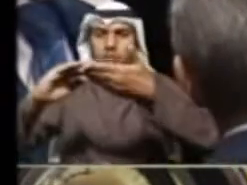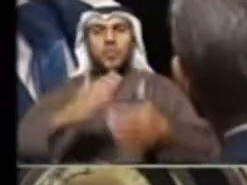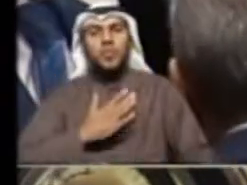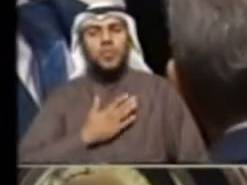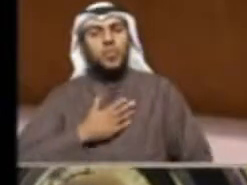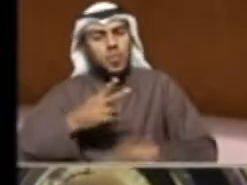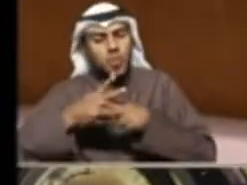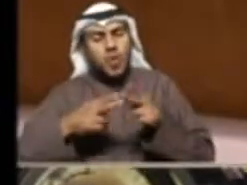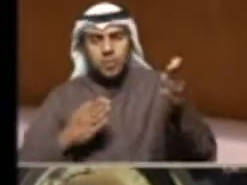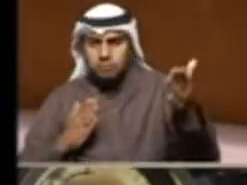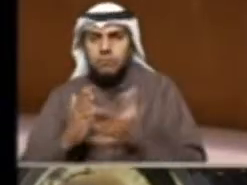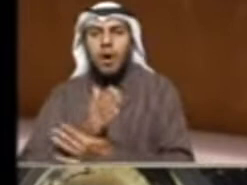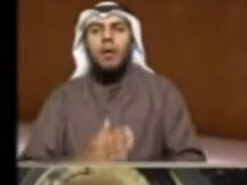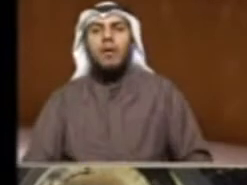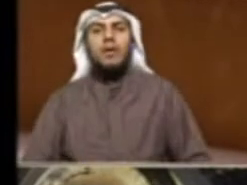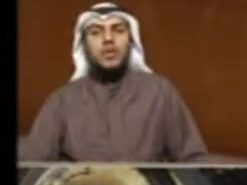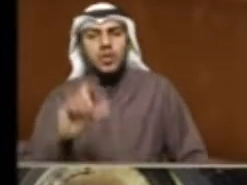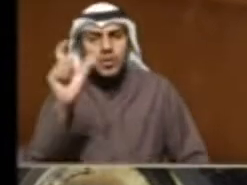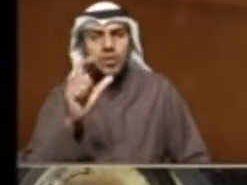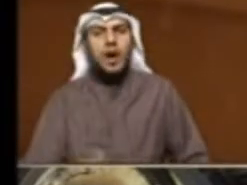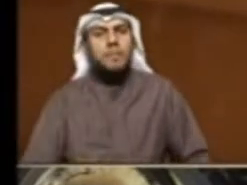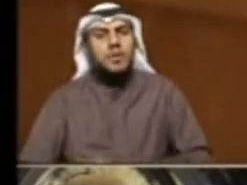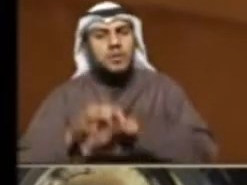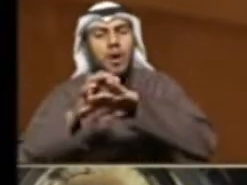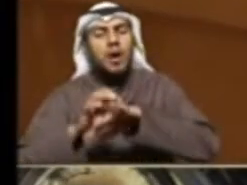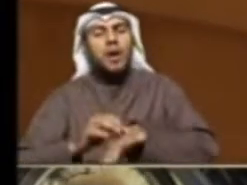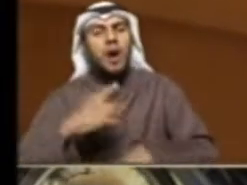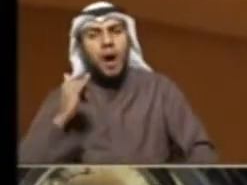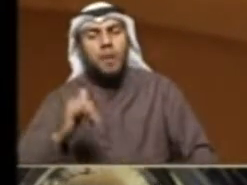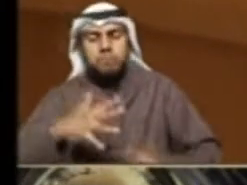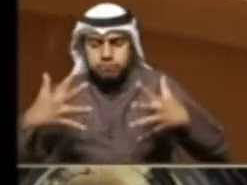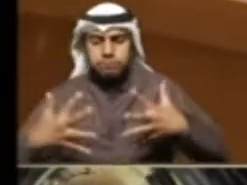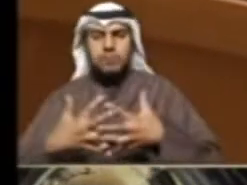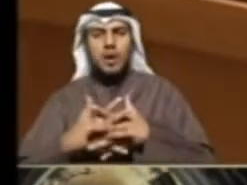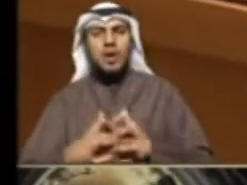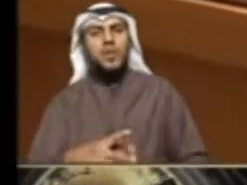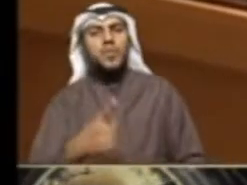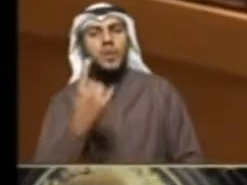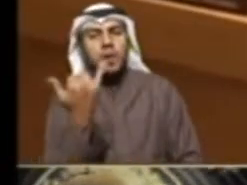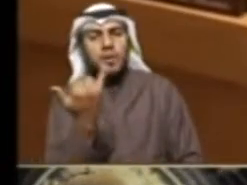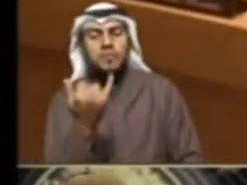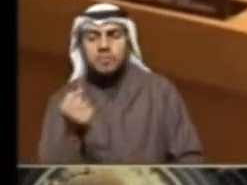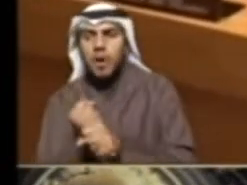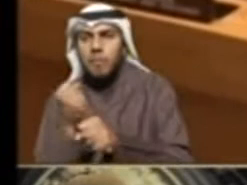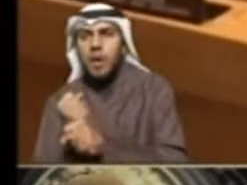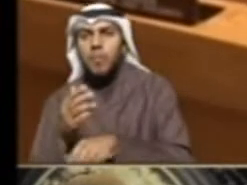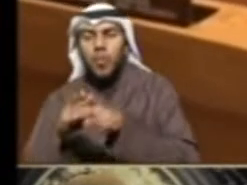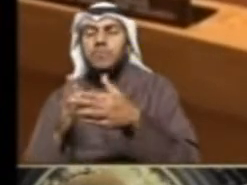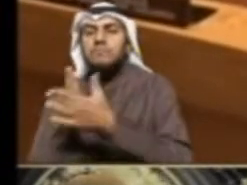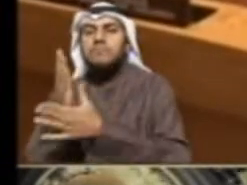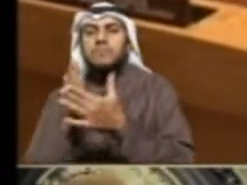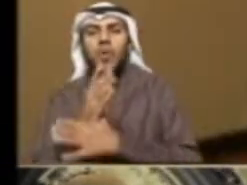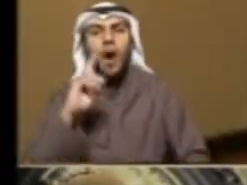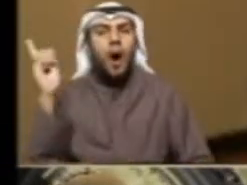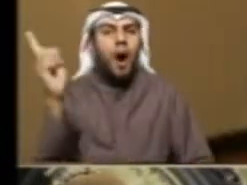عمليات تنفيذ قرارات مجلس الأمن الدولي بما يسهم في تحقيق الأمن والاستقرار على المستويين الإقليمي